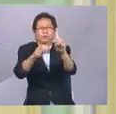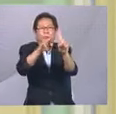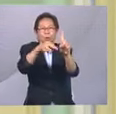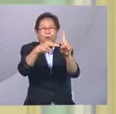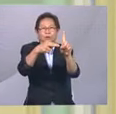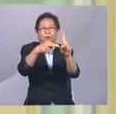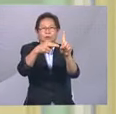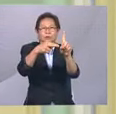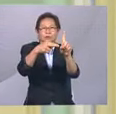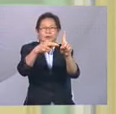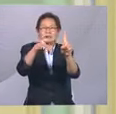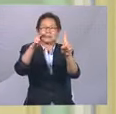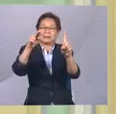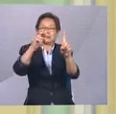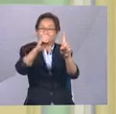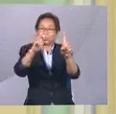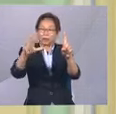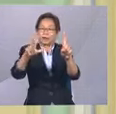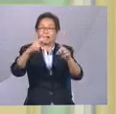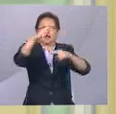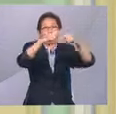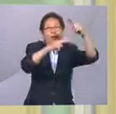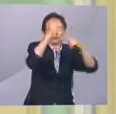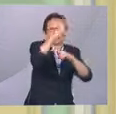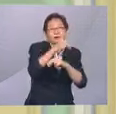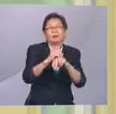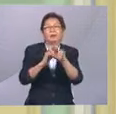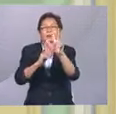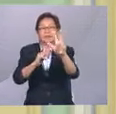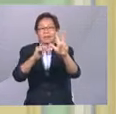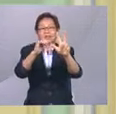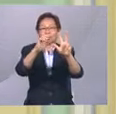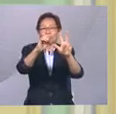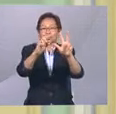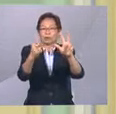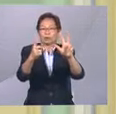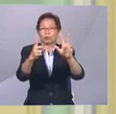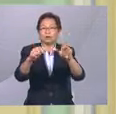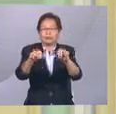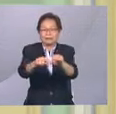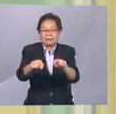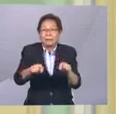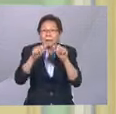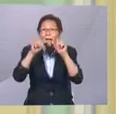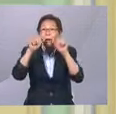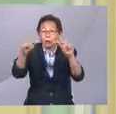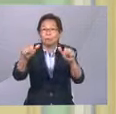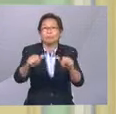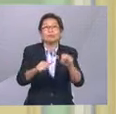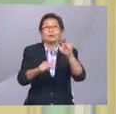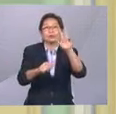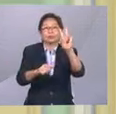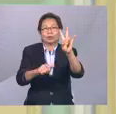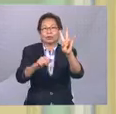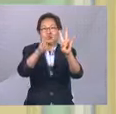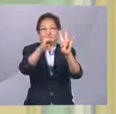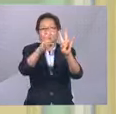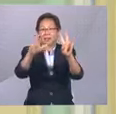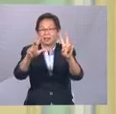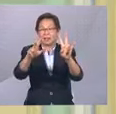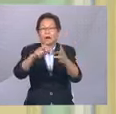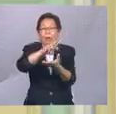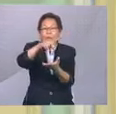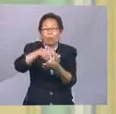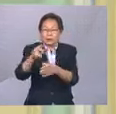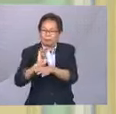1203 bangunan kerajaan 701 tempat awam 763 pusat